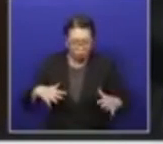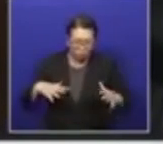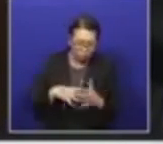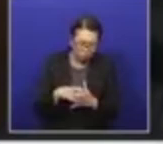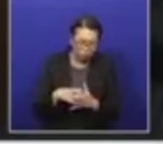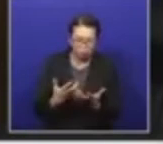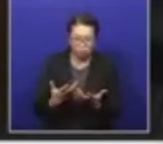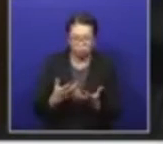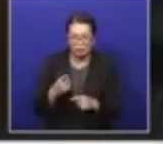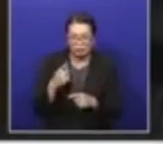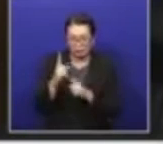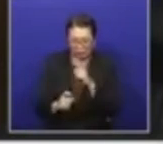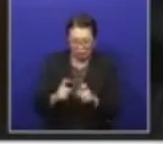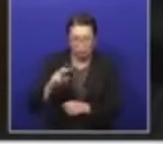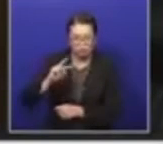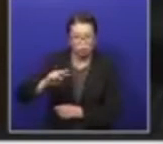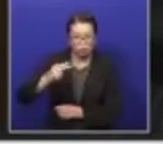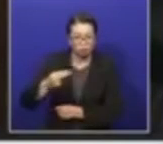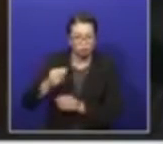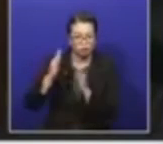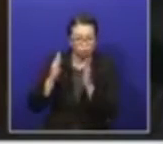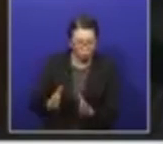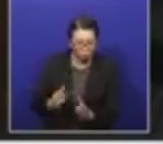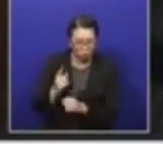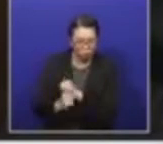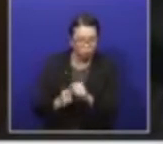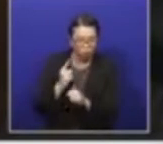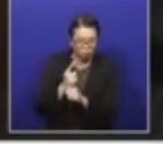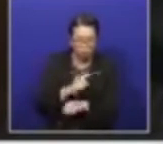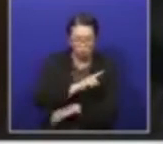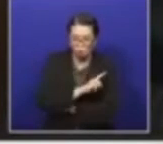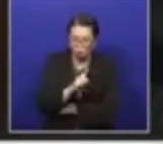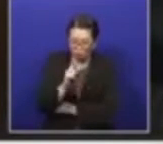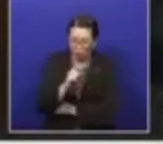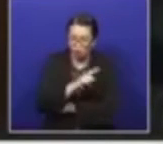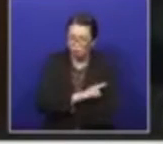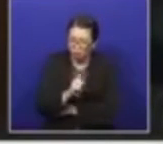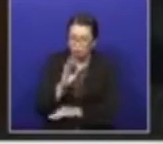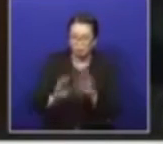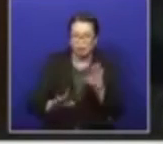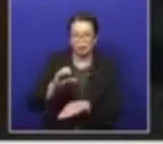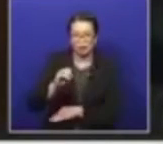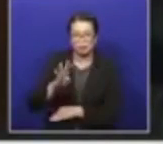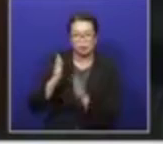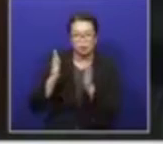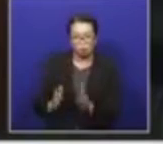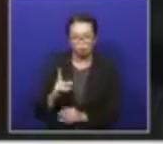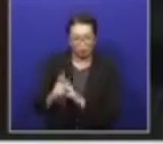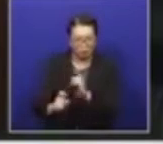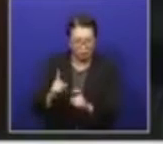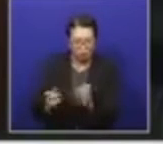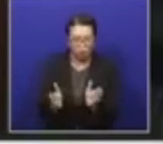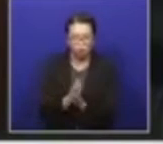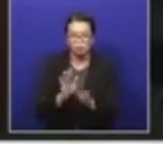เสียชีวิตนี่ 20,000 คนต่อปีเฉลี่ยแล้ววันหนึ่ง54คนคิดเป็นค่าเสียหายนะครับ 500,000 ล้านบา